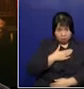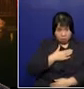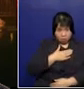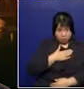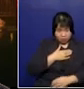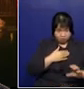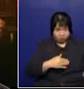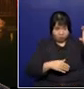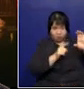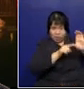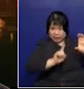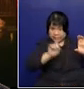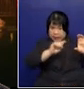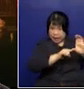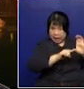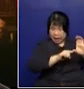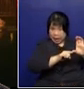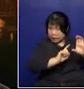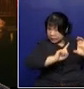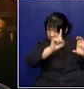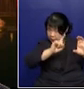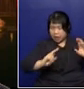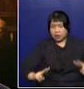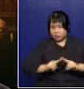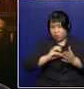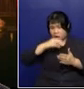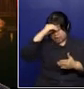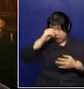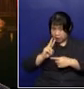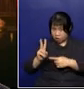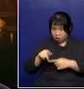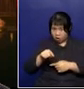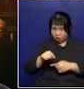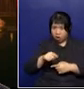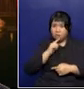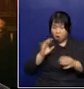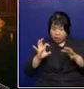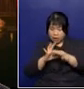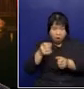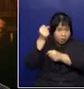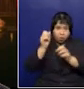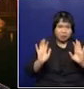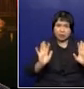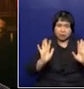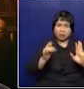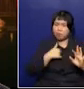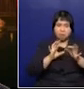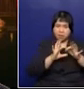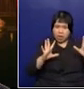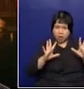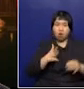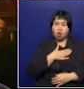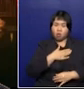ลางขึ้นมาเป็นอันดับหนึ่งมากกว่ากระทรวงศึกษานะฮะผมพูดอย่างนี้ท่านอย่าหาผมไปเกี่ยวอะไรกับม็อบเด็กอะไรผมไม่เกี่ยวนะฮะผ